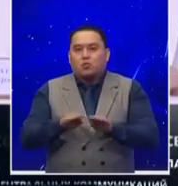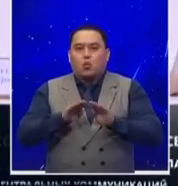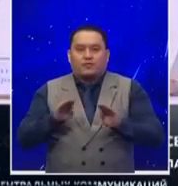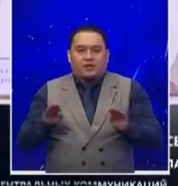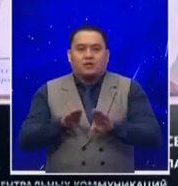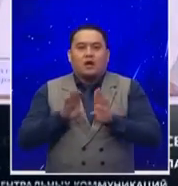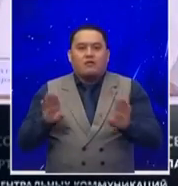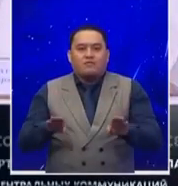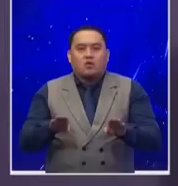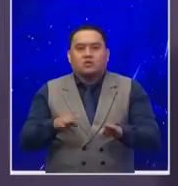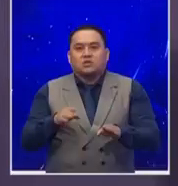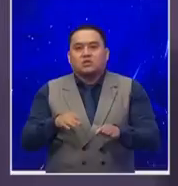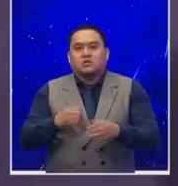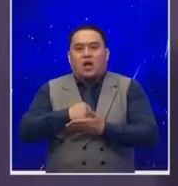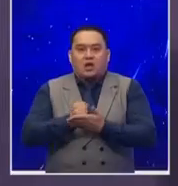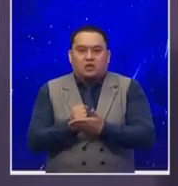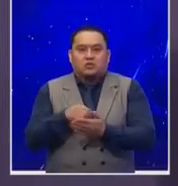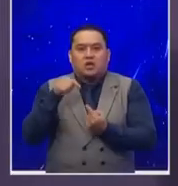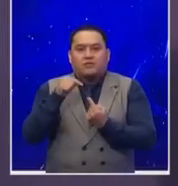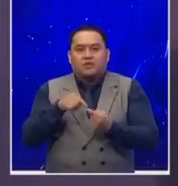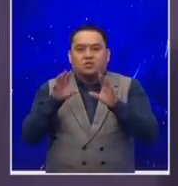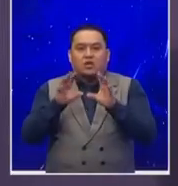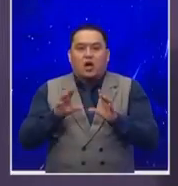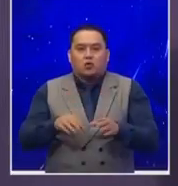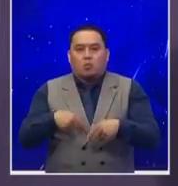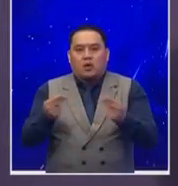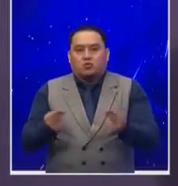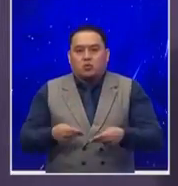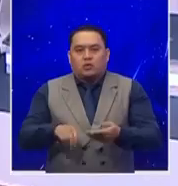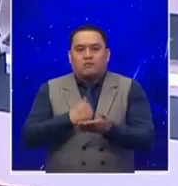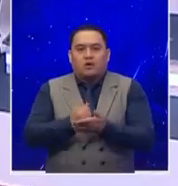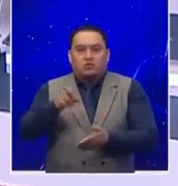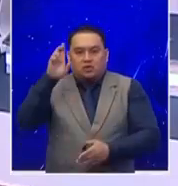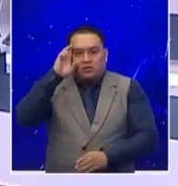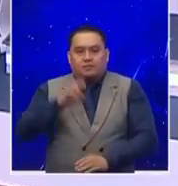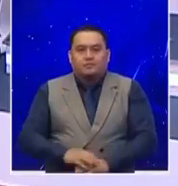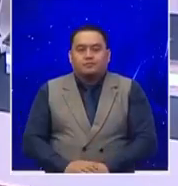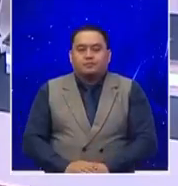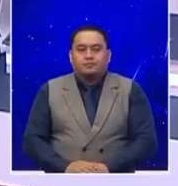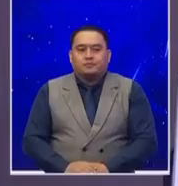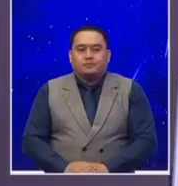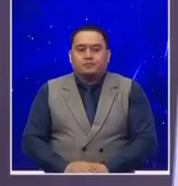местном уровне. Такая норма закреплена в соответствующем законе, подписанном главой государства.